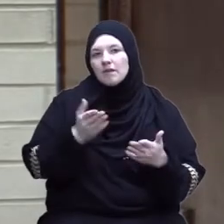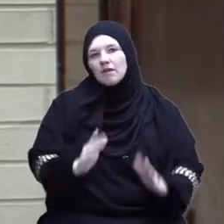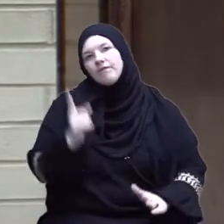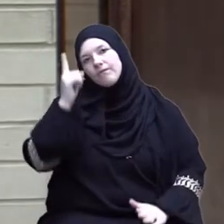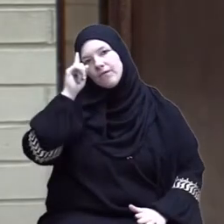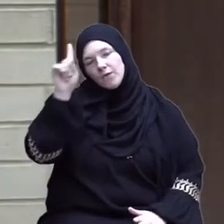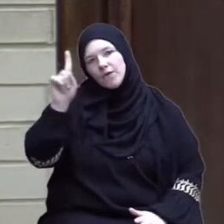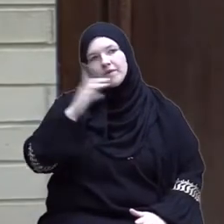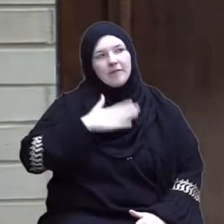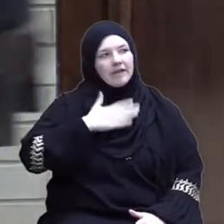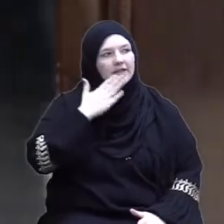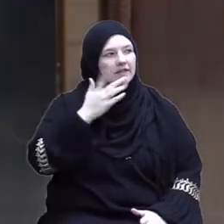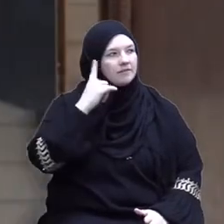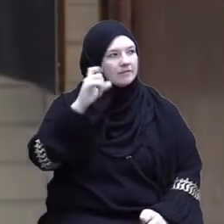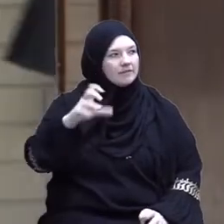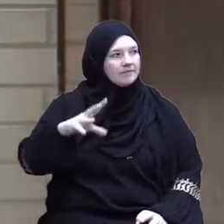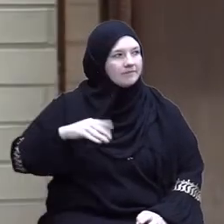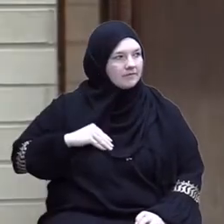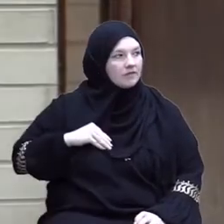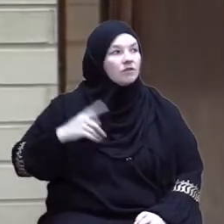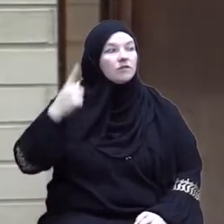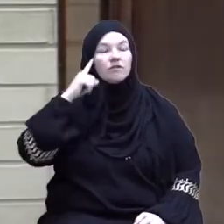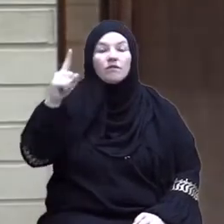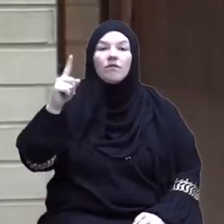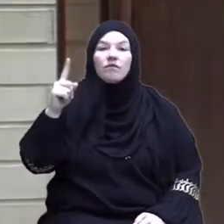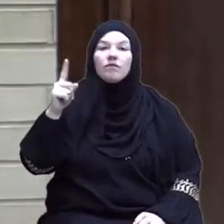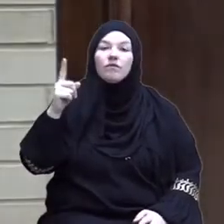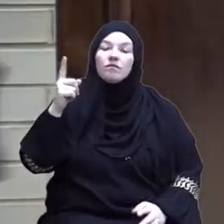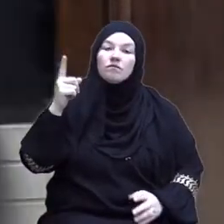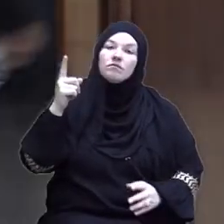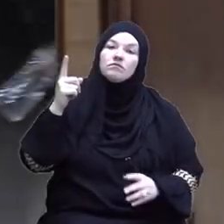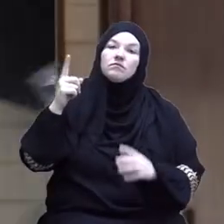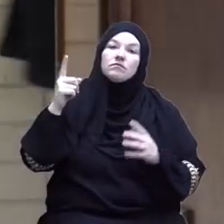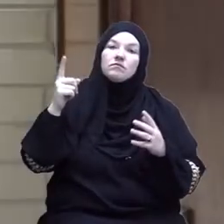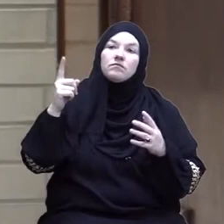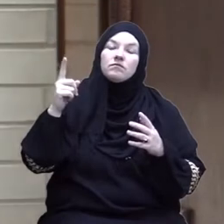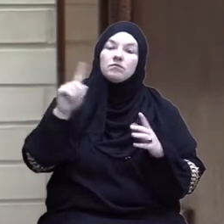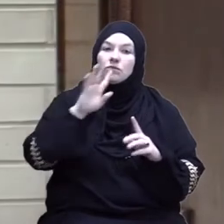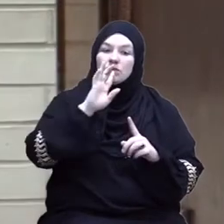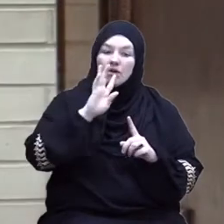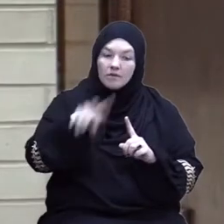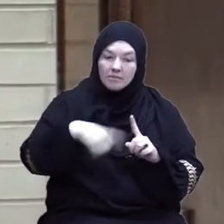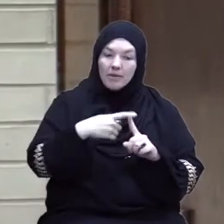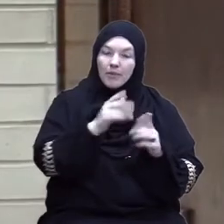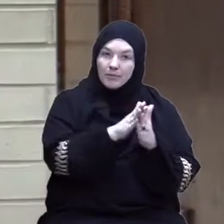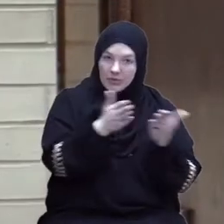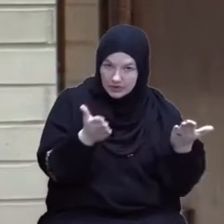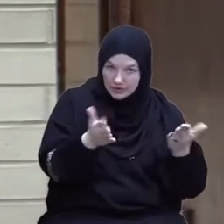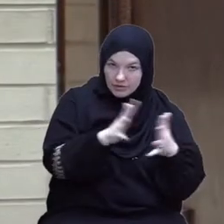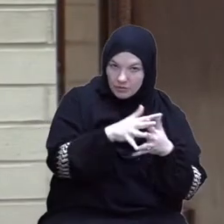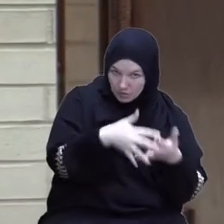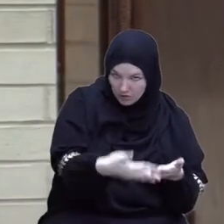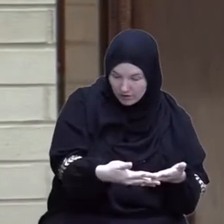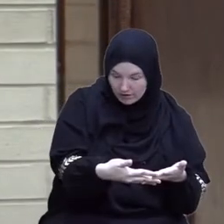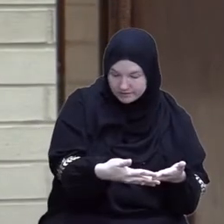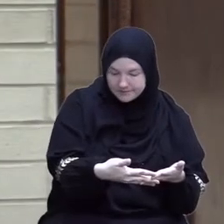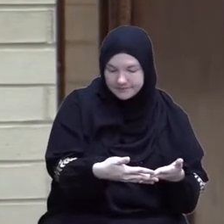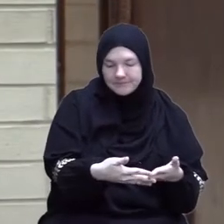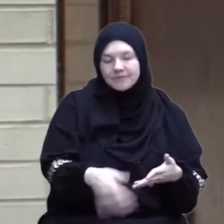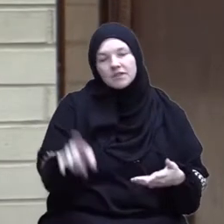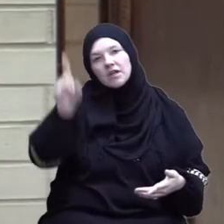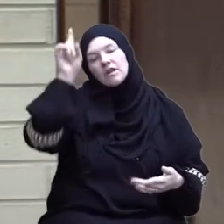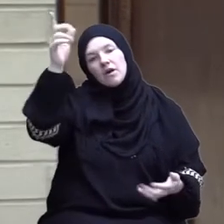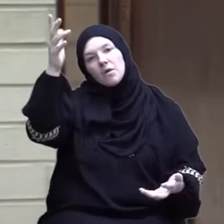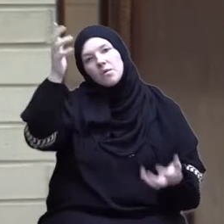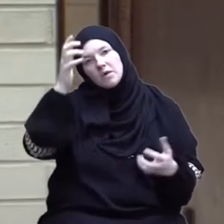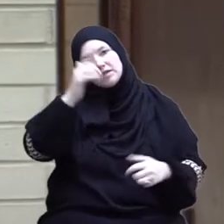your thanks to be accepted. So from the outset, ذَلِكَ الْكِتَابُ لَا رَيْبَ فِيهِ. Allah